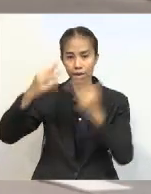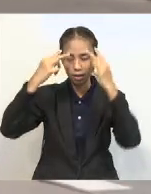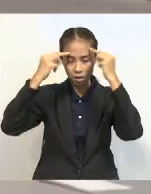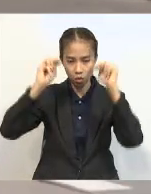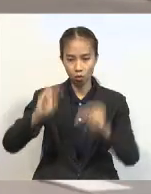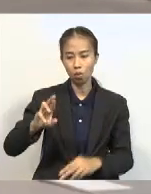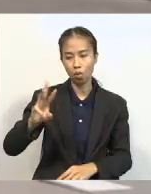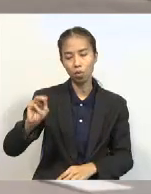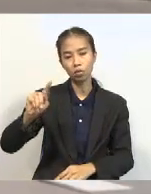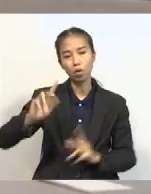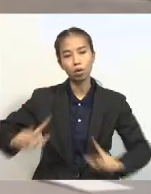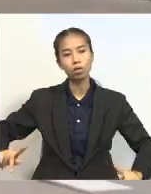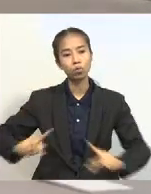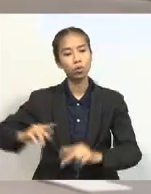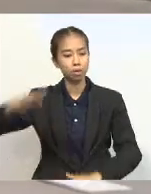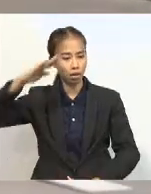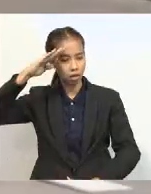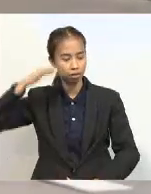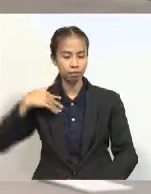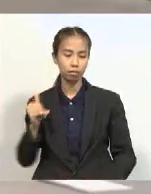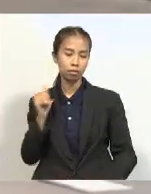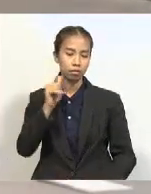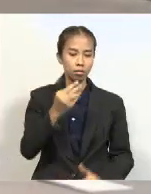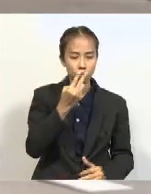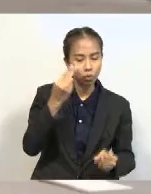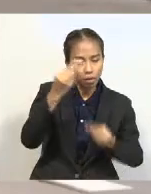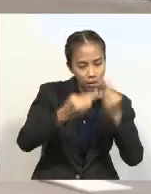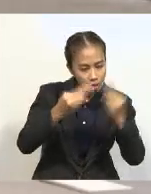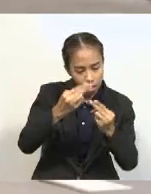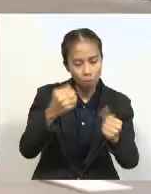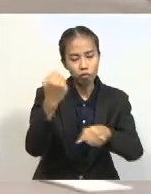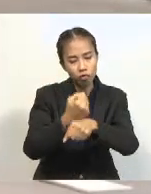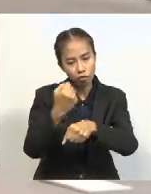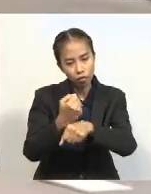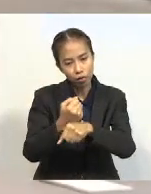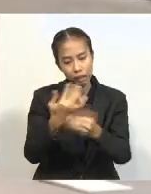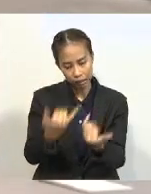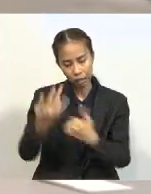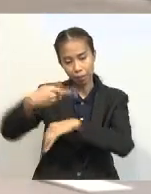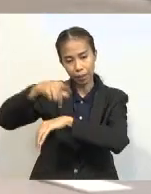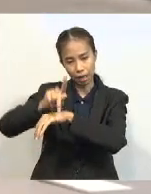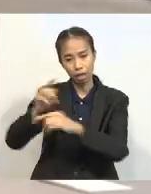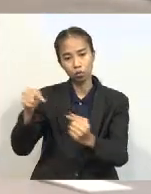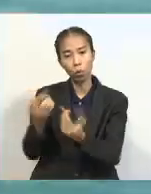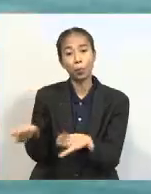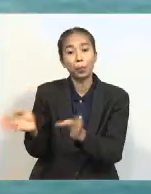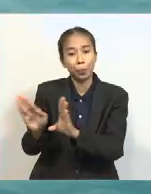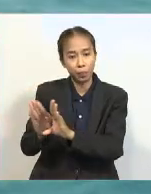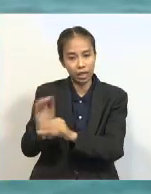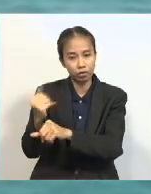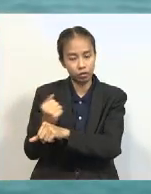ฐมนตรีว่าการกระทรวงกลาโหมจะเดินทางไปเยี่ยมชมการฝึกปฏิบัติทางทะเลและเป็นประธานในพิธีปิดด้วยค่ะ